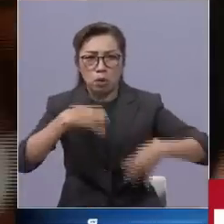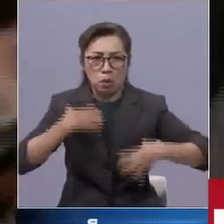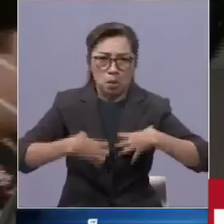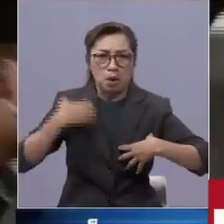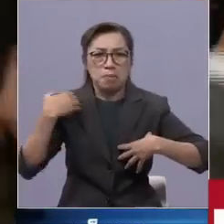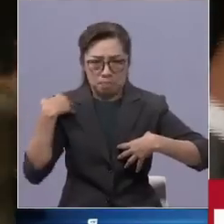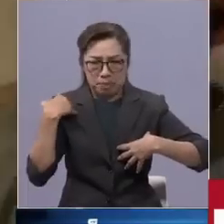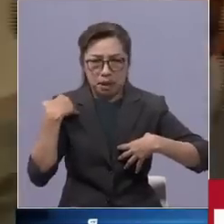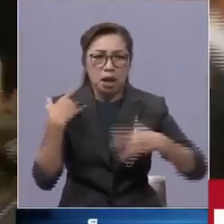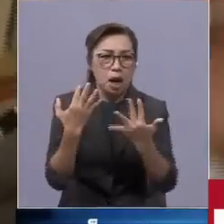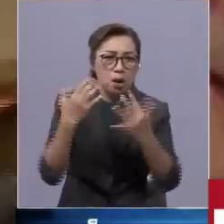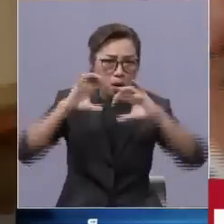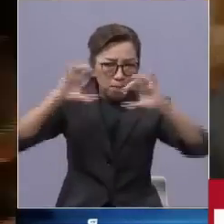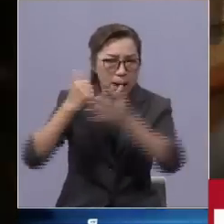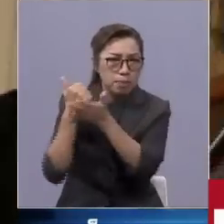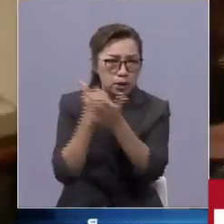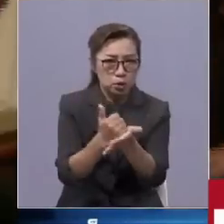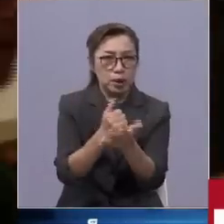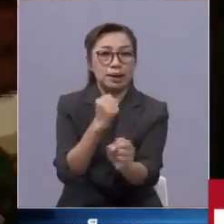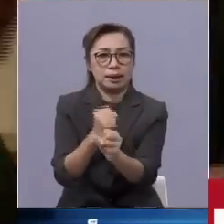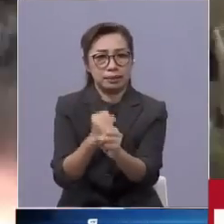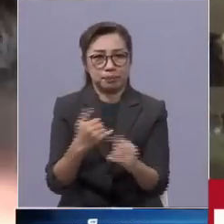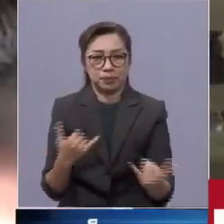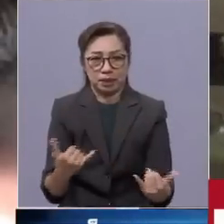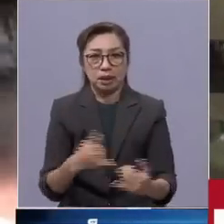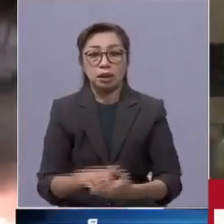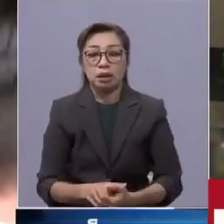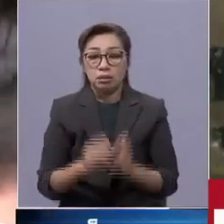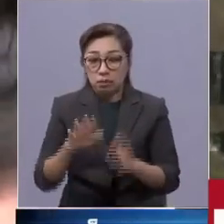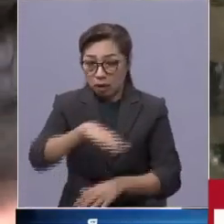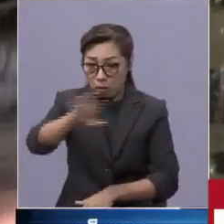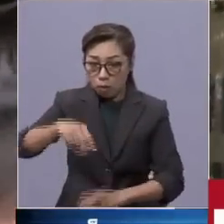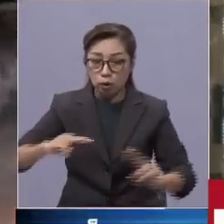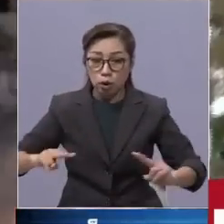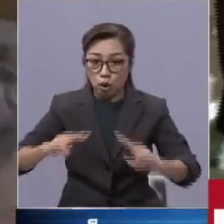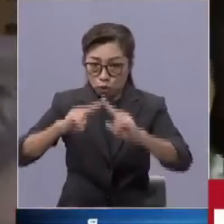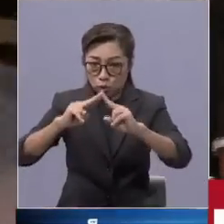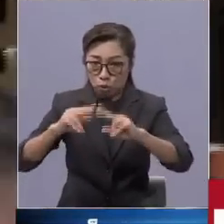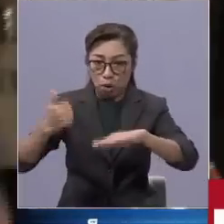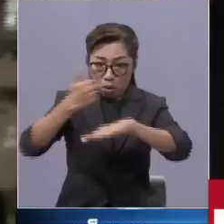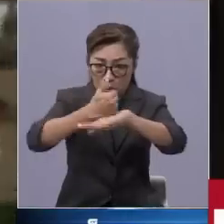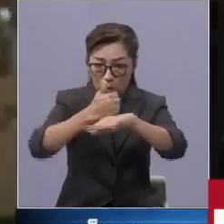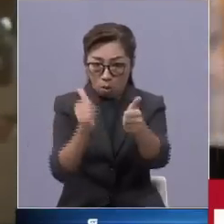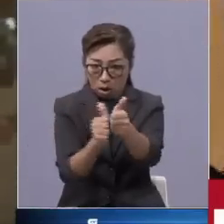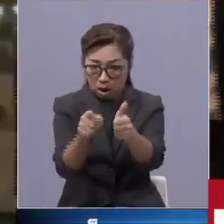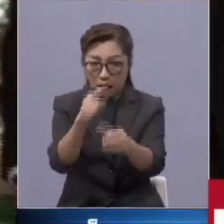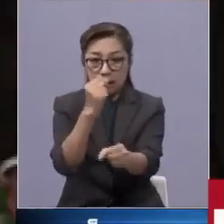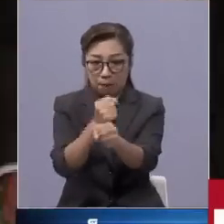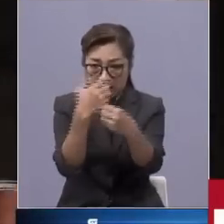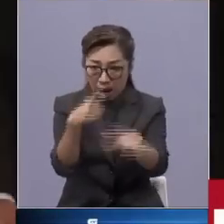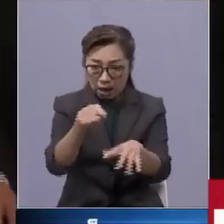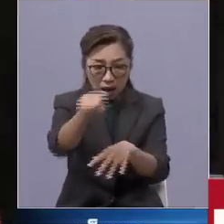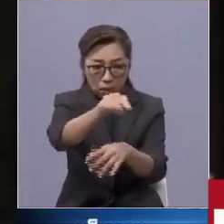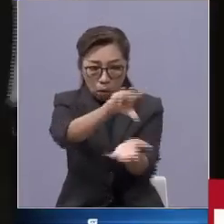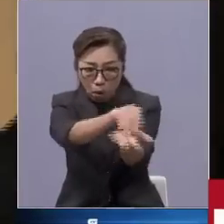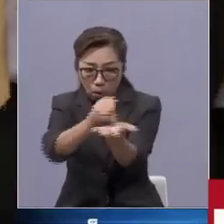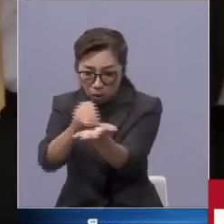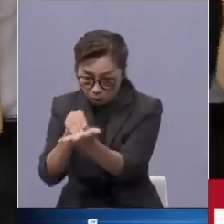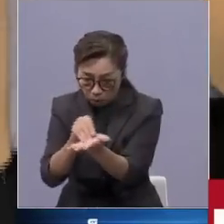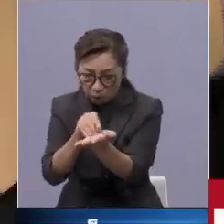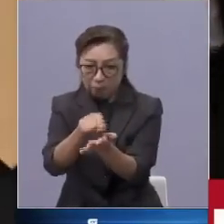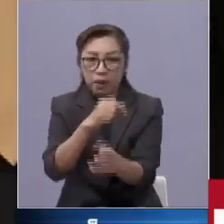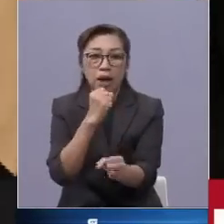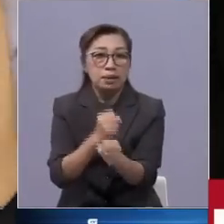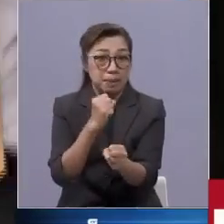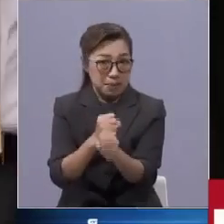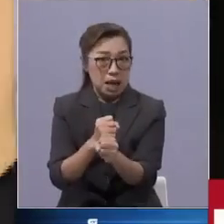ำลังรอการรอคอยทำงานของรัฐบาลเมื่อทุกท่านเข้ากระทรวงแล้วขอให้เก็บรวบรวมข้อมูลมาประกอบการทำงานเพื่อกับ